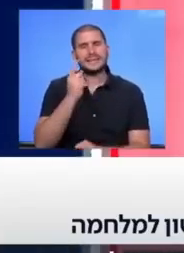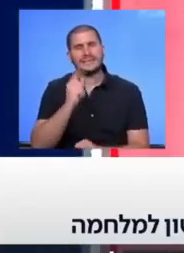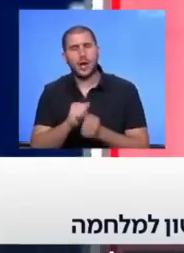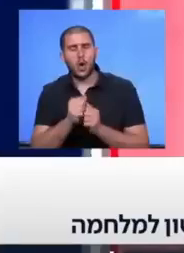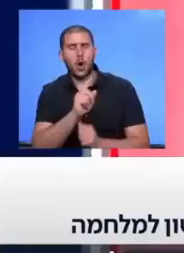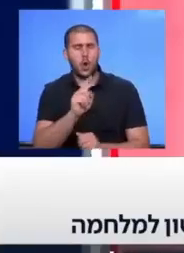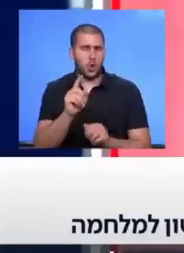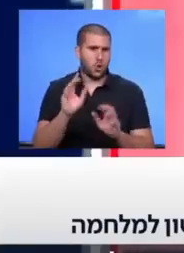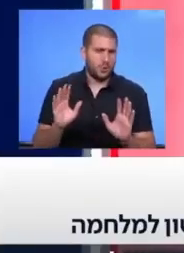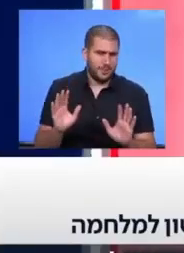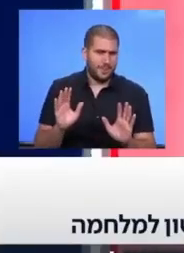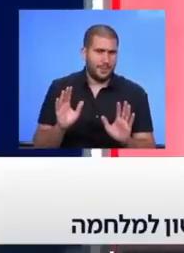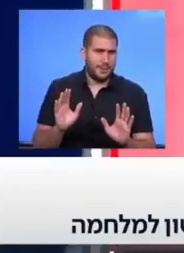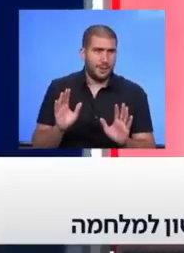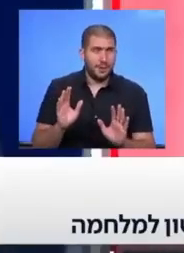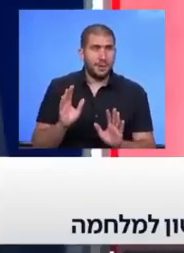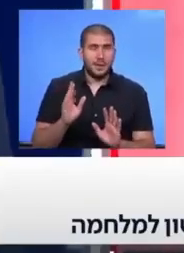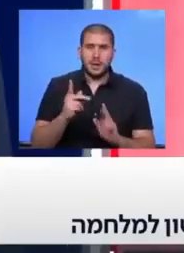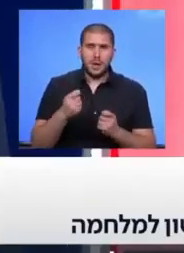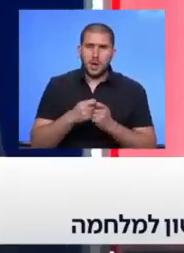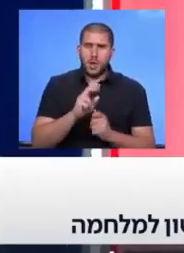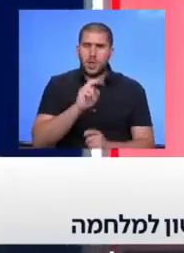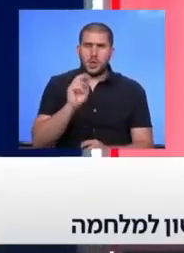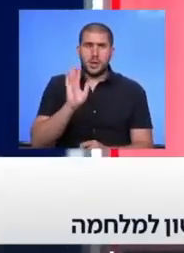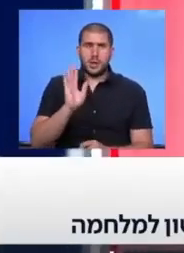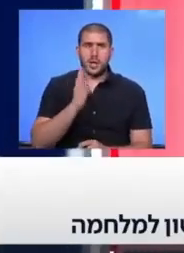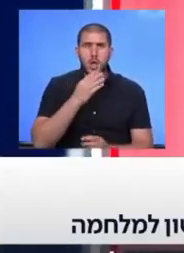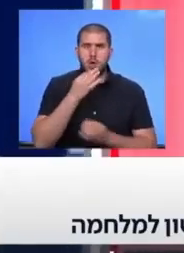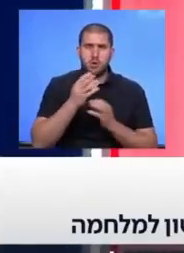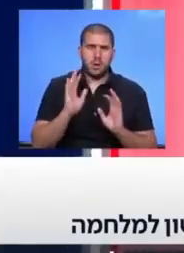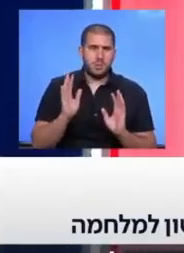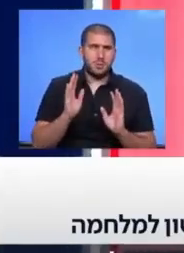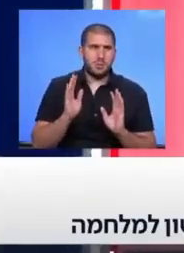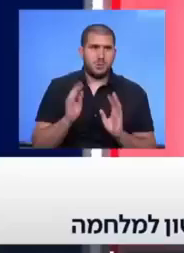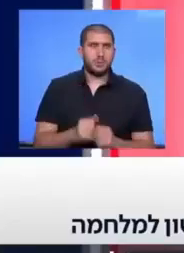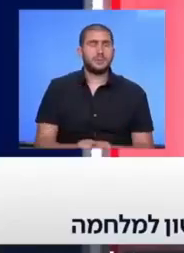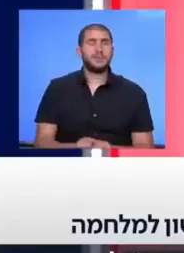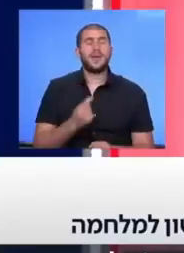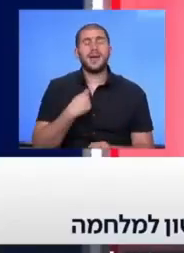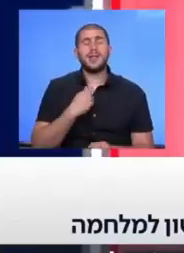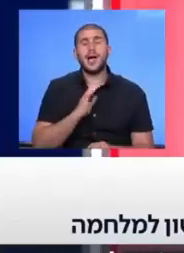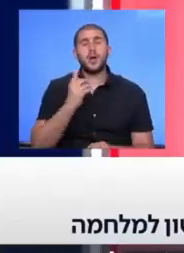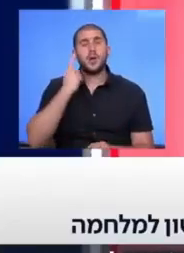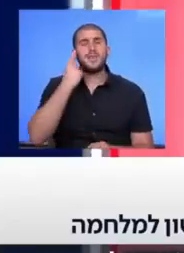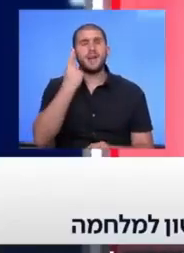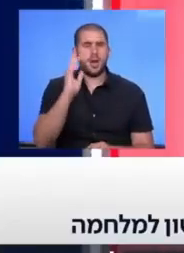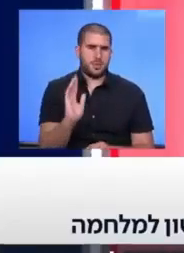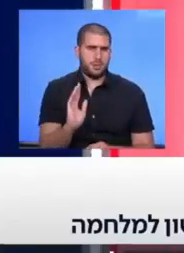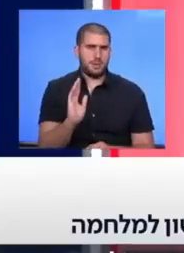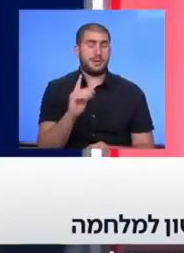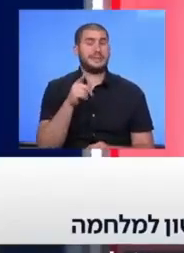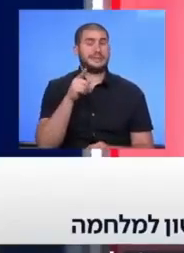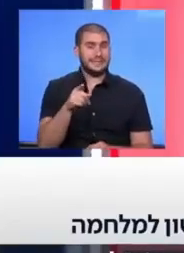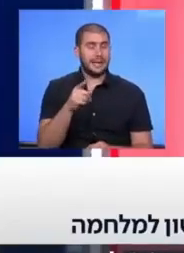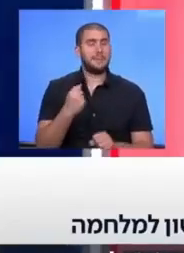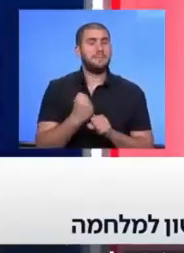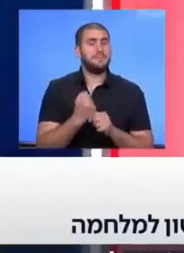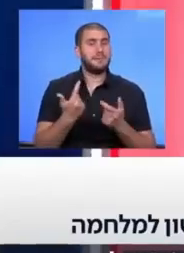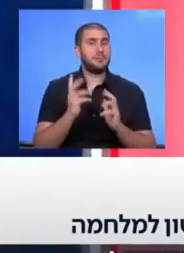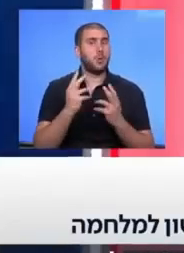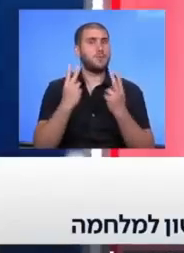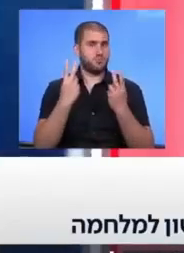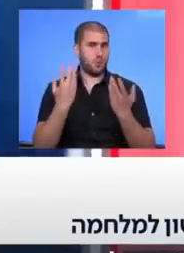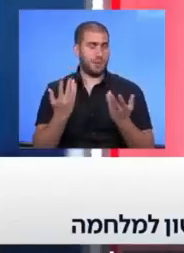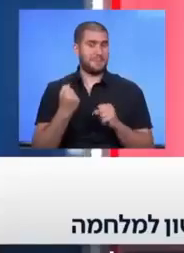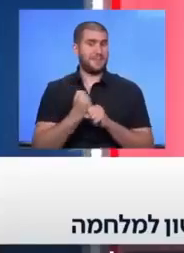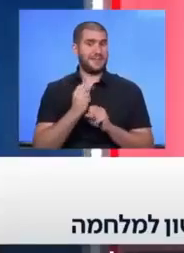המבצע או לא היה צריך לעשות את המבצע. אוקיי. זה בכלל לא שאלה. אין לך אין גם את הכלים. אין לי את הכלים להכריע. אוקיי. אני רק יודע דבר אחד. קודם כל, מדובר פה במבצע משמעותי. מבצע